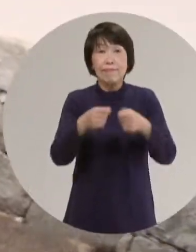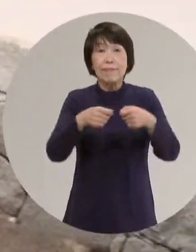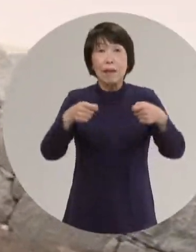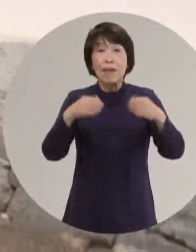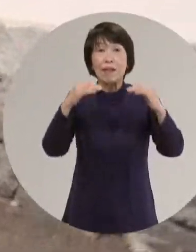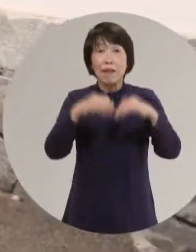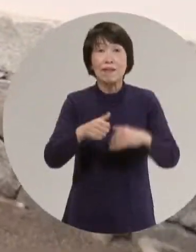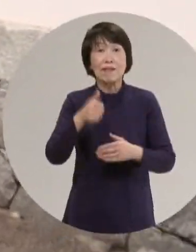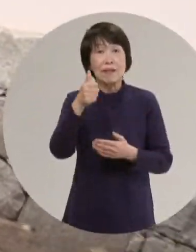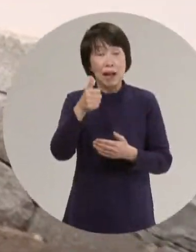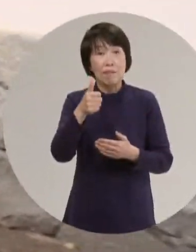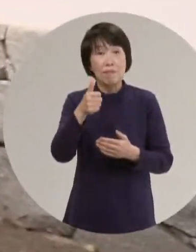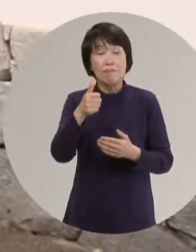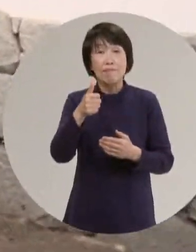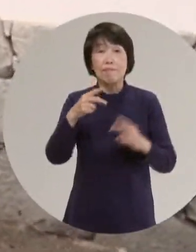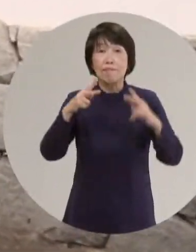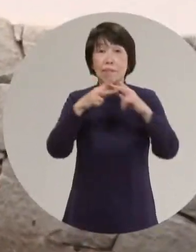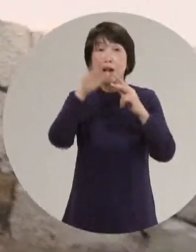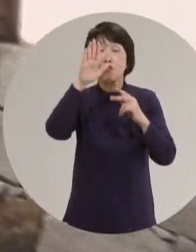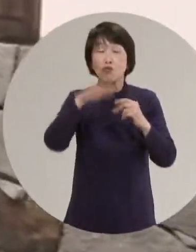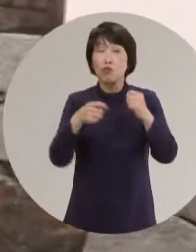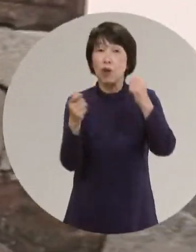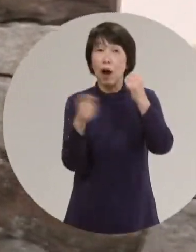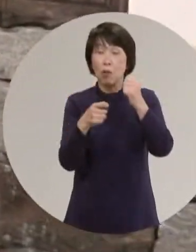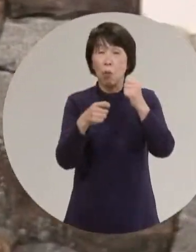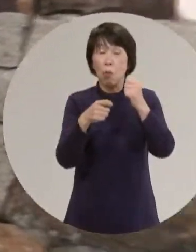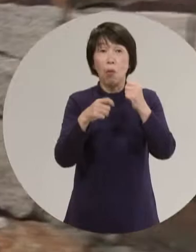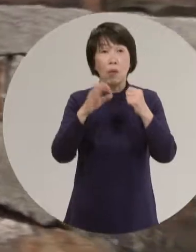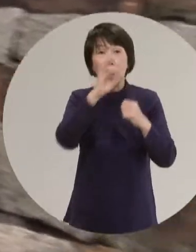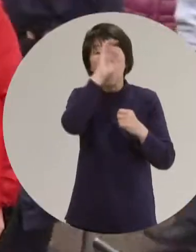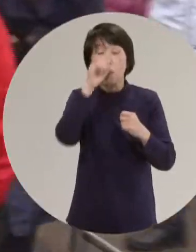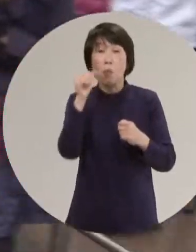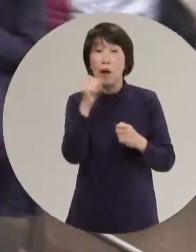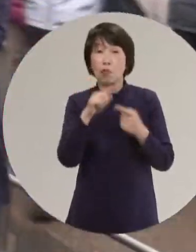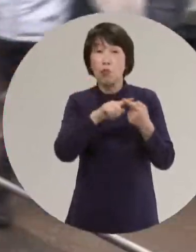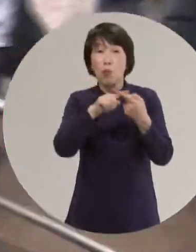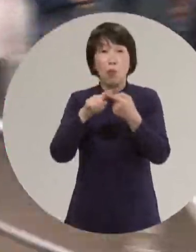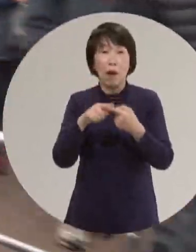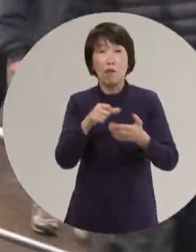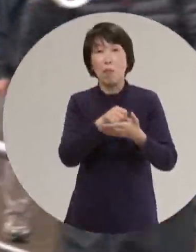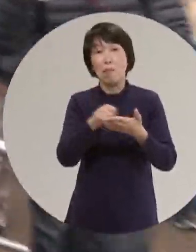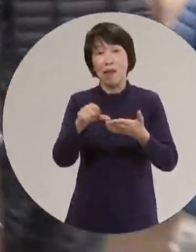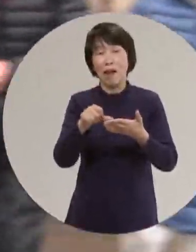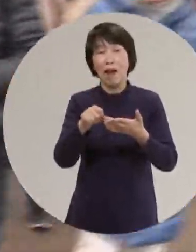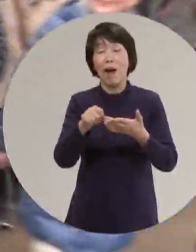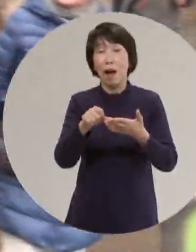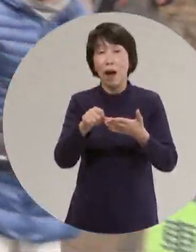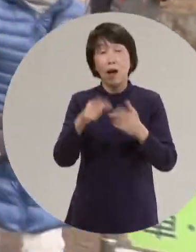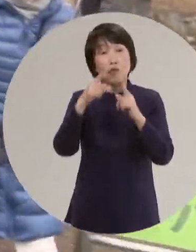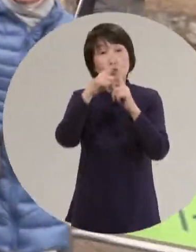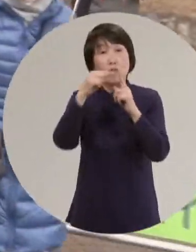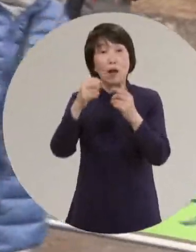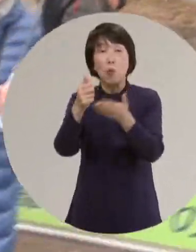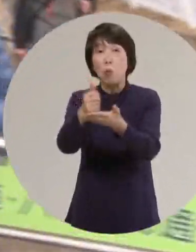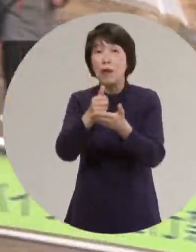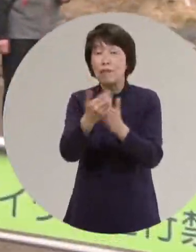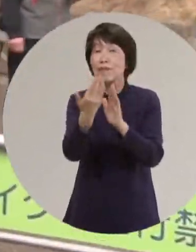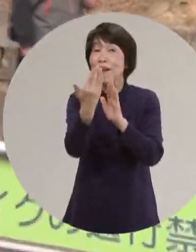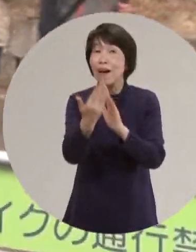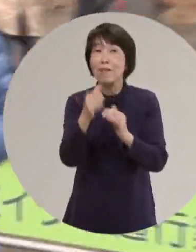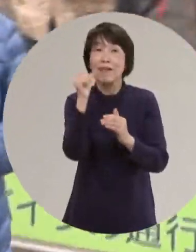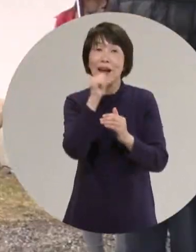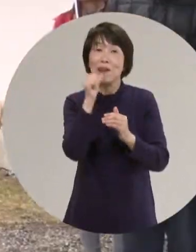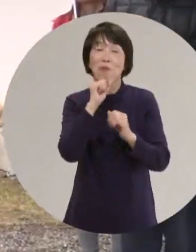鍋谷さんは播州阿古観光ガイド協会に所属していて、主にツアーのお客さん向けにガイドをします